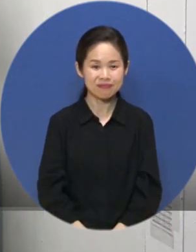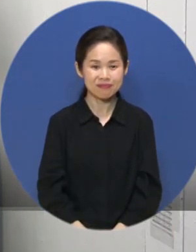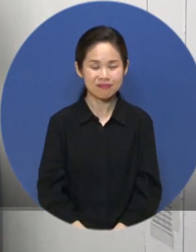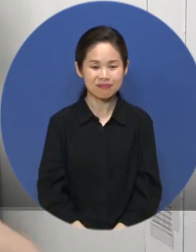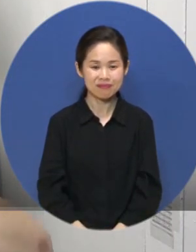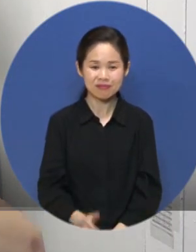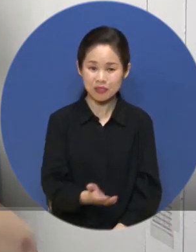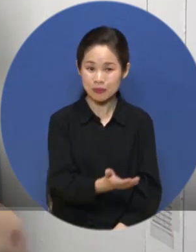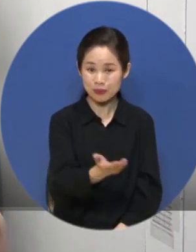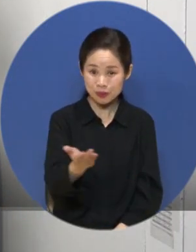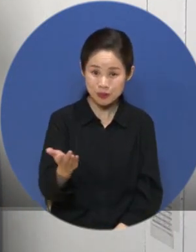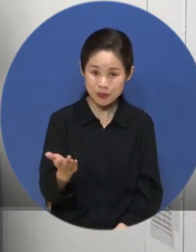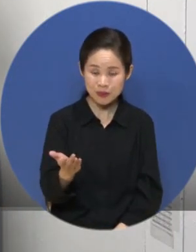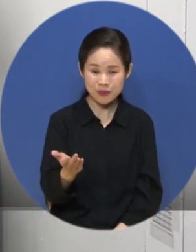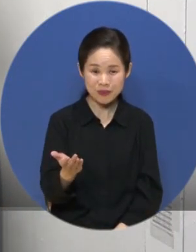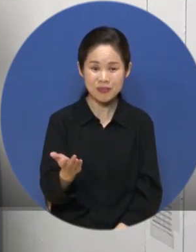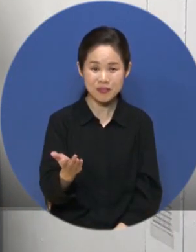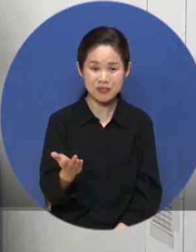여러분도